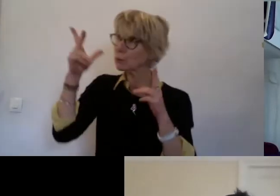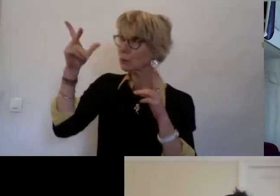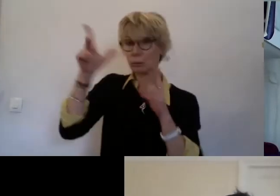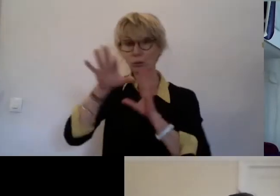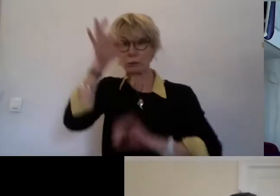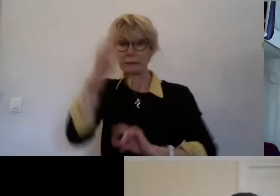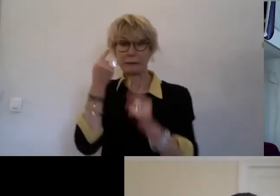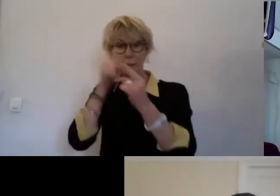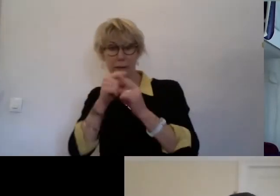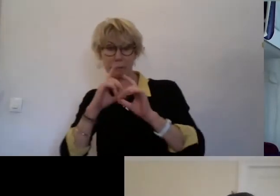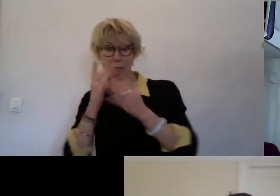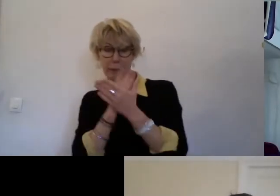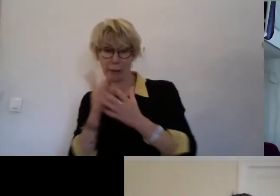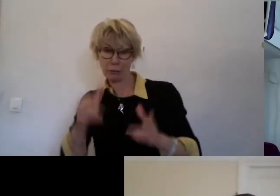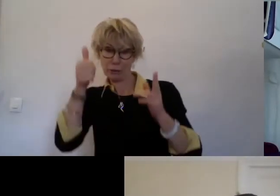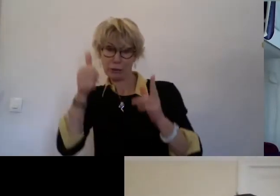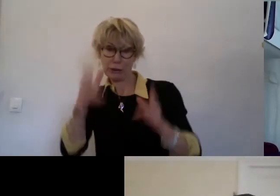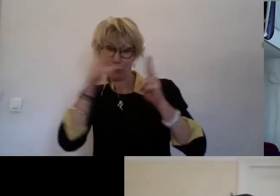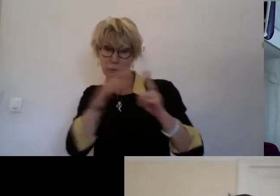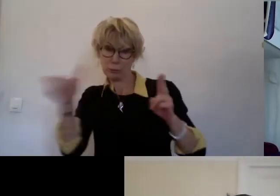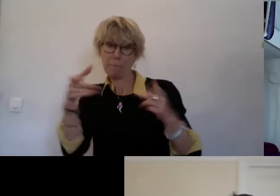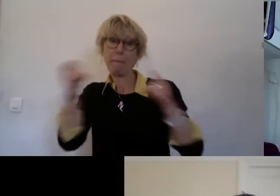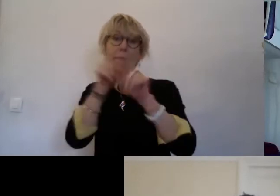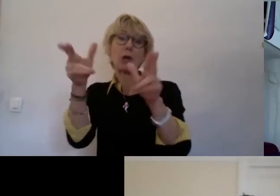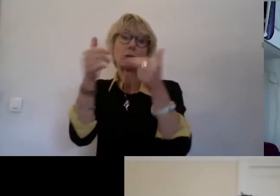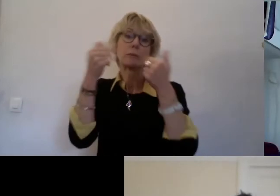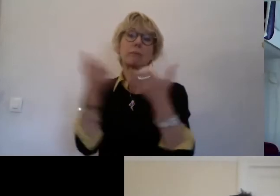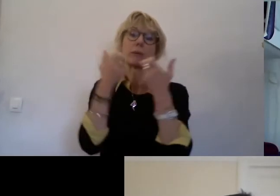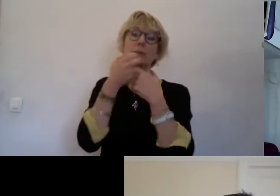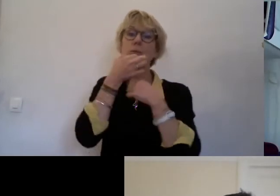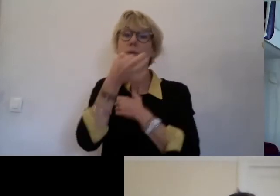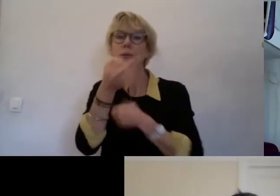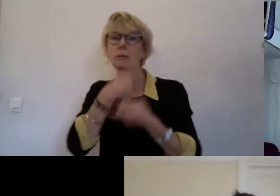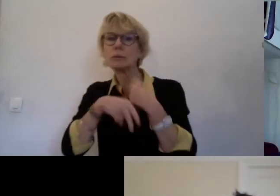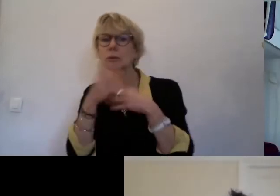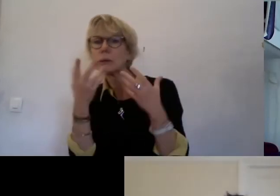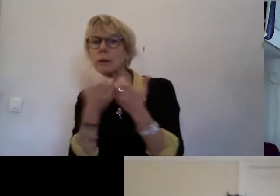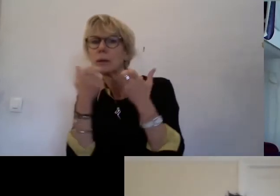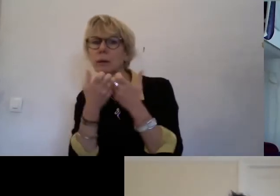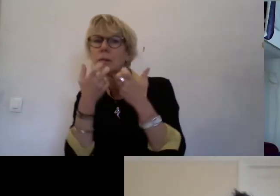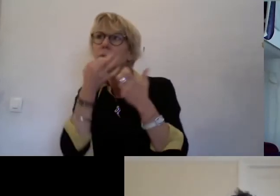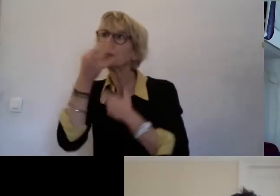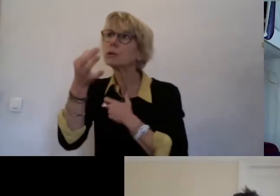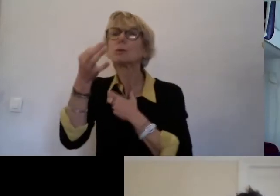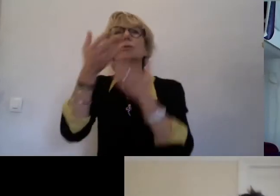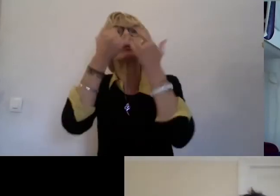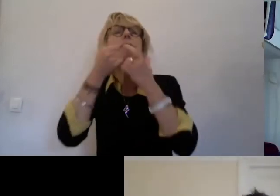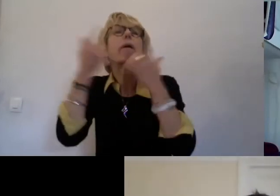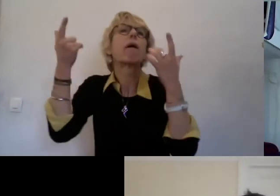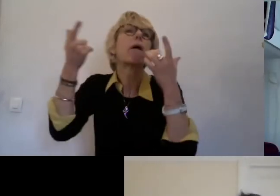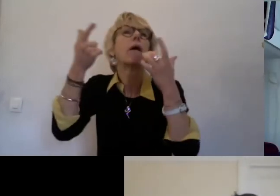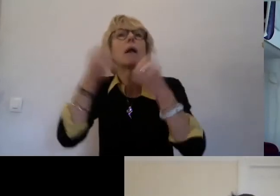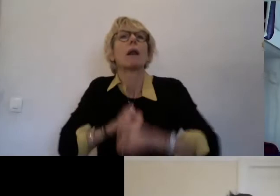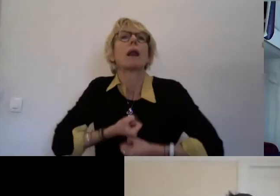qui peut être introductive. Donc, ça peut être les incontournables du musée d'Orsay, naissance de l'art moderne au musée de l'Orangerie, des